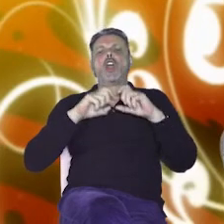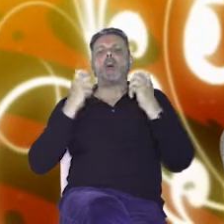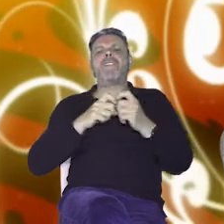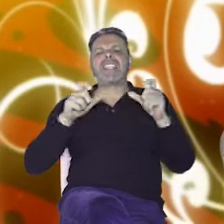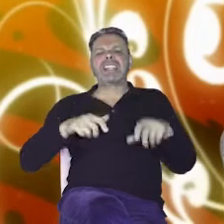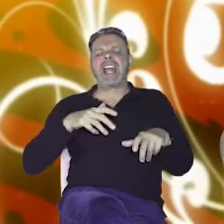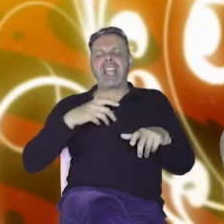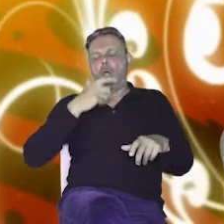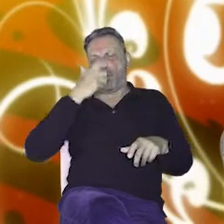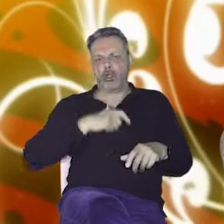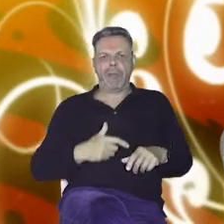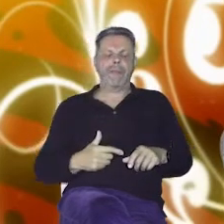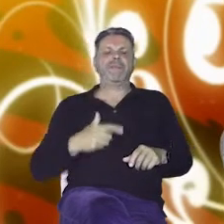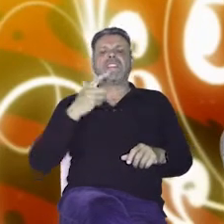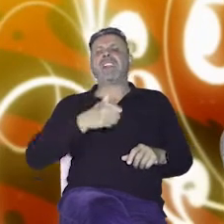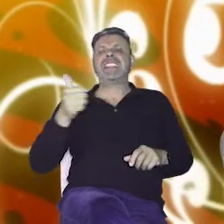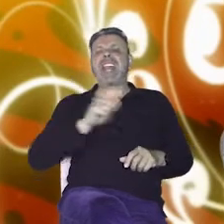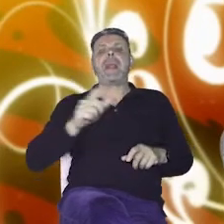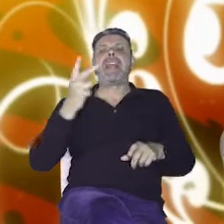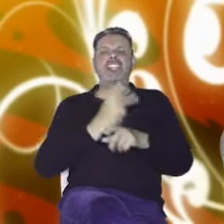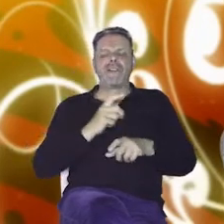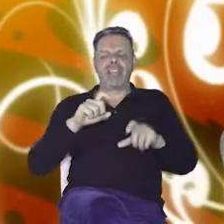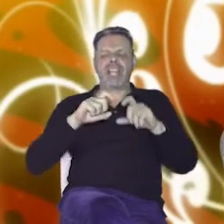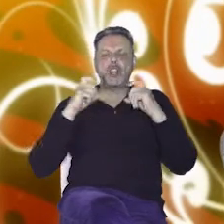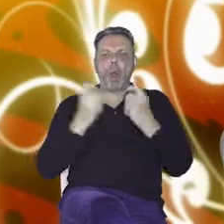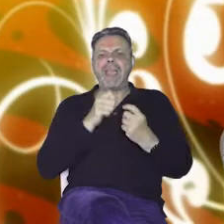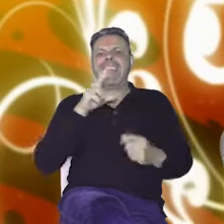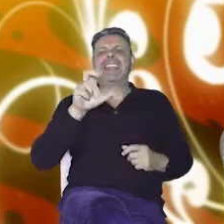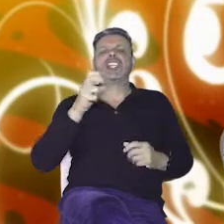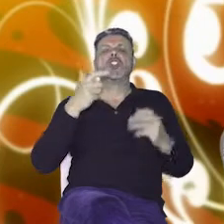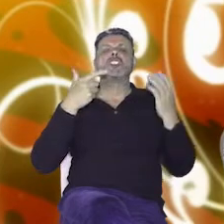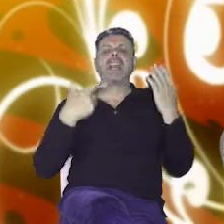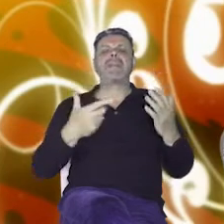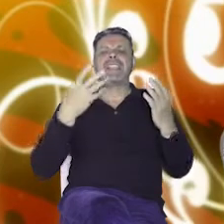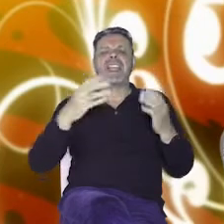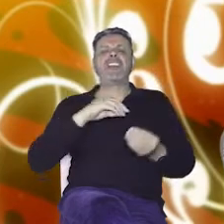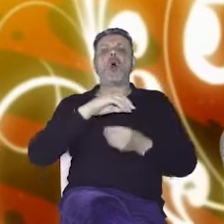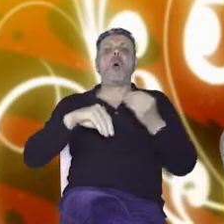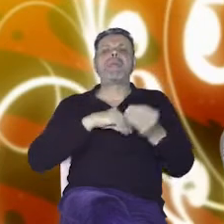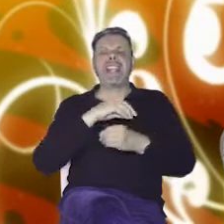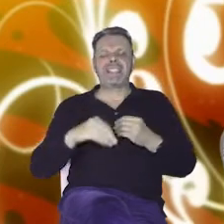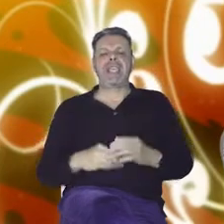121 nedržavni dom i u 379 obiteljskih